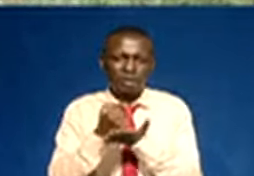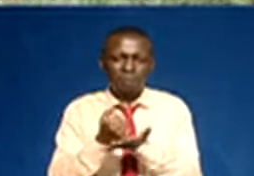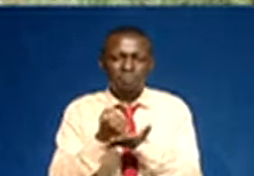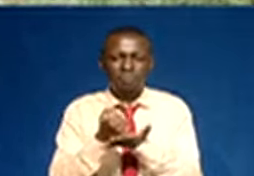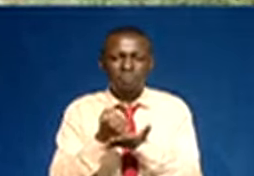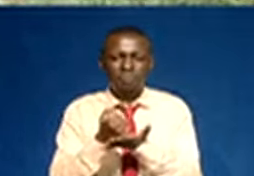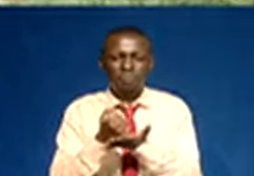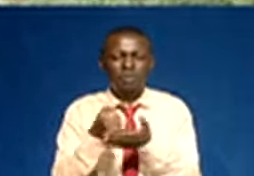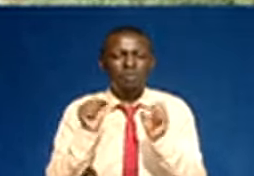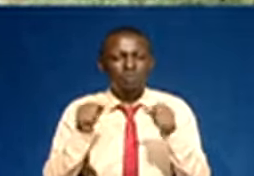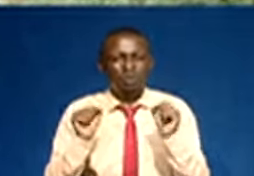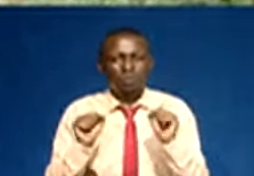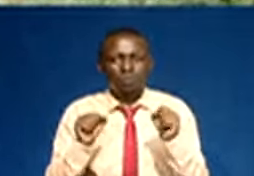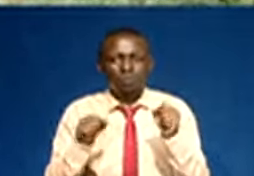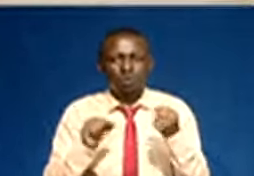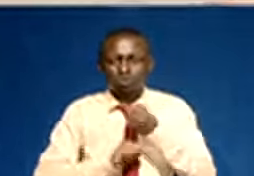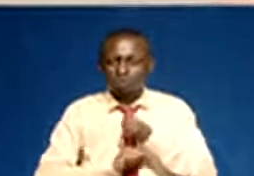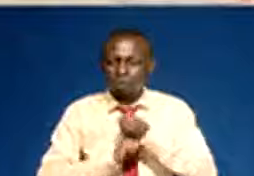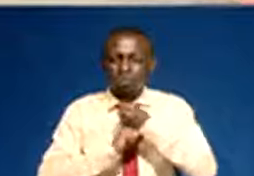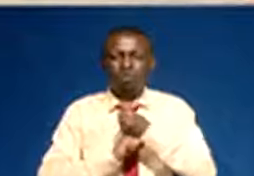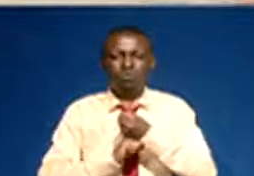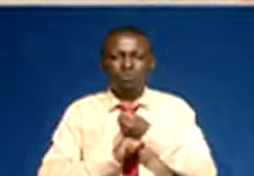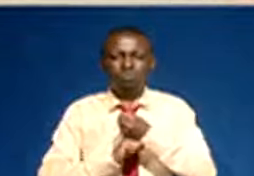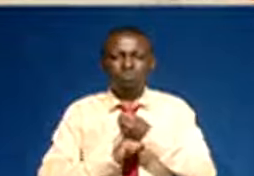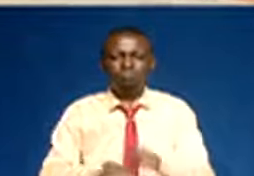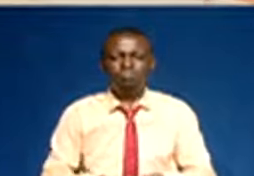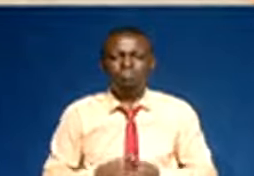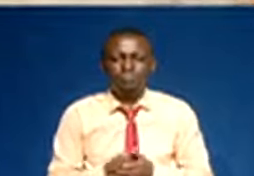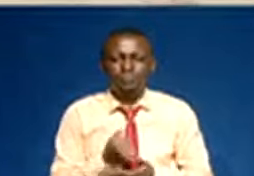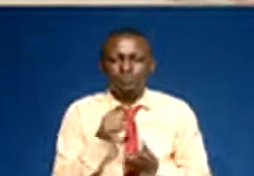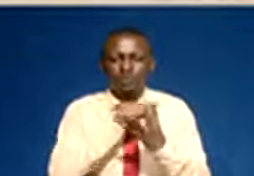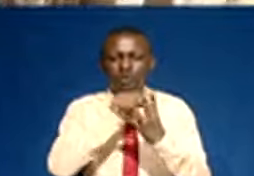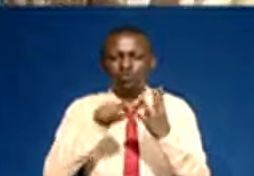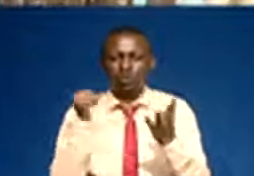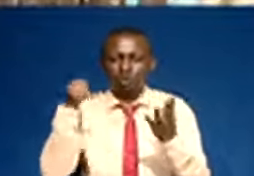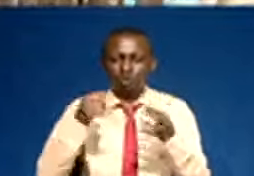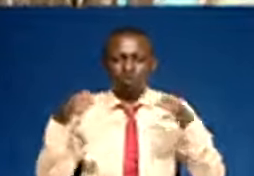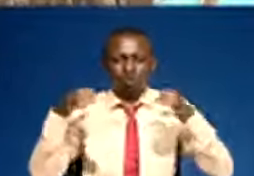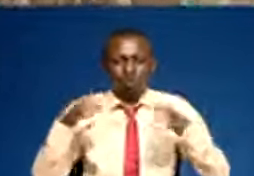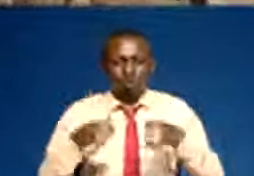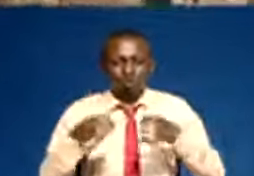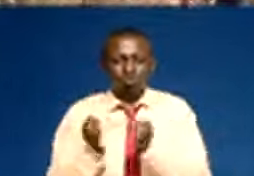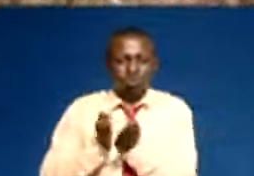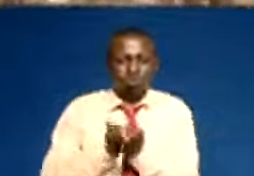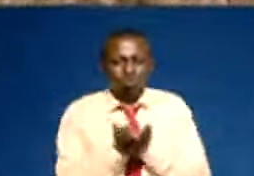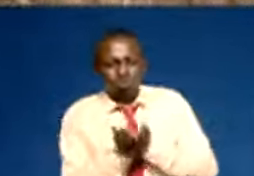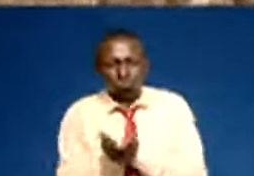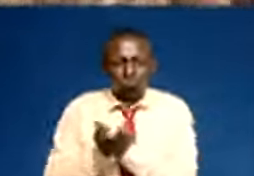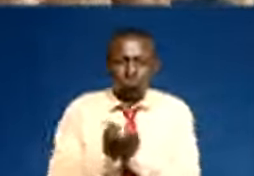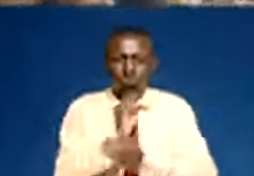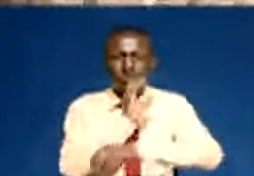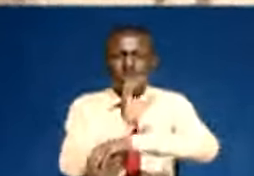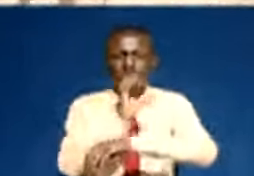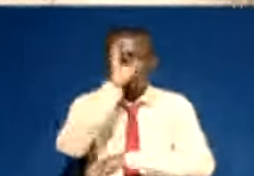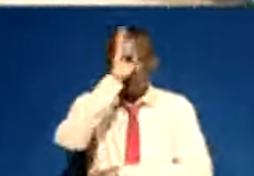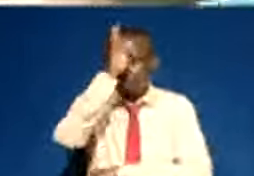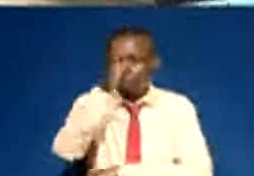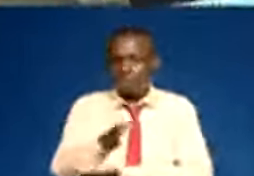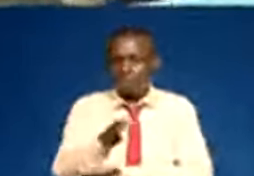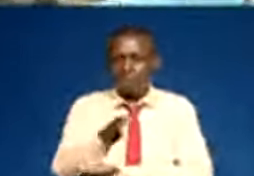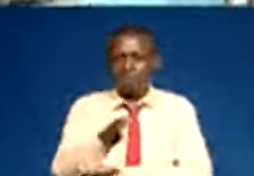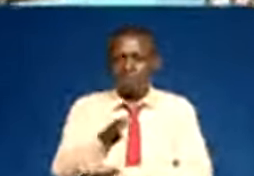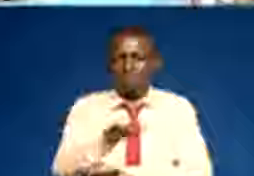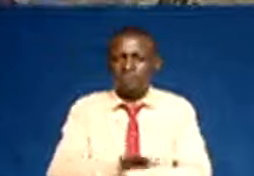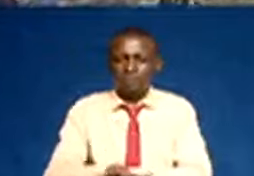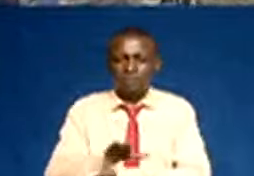watupatie nguvu hii kazi iwezekane kufanyika. Wanne hao walikuwa kwenye kundi lililokuwa likielekea kanisani Jumapili